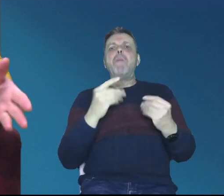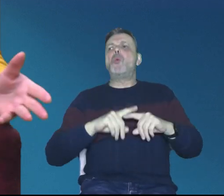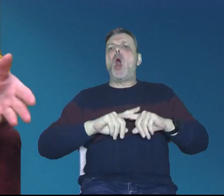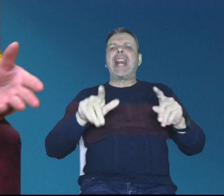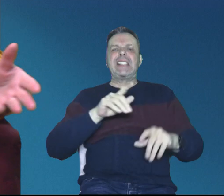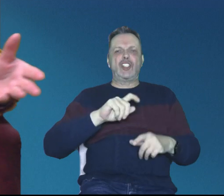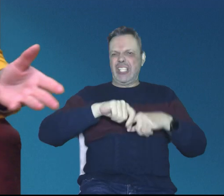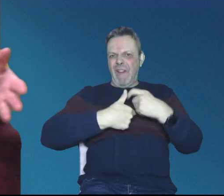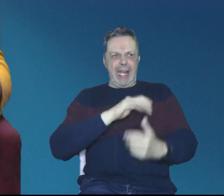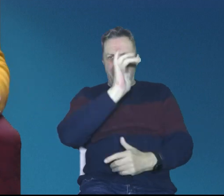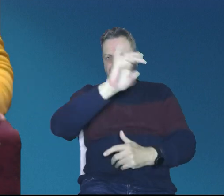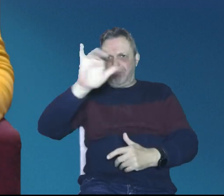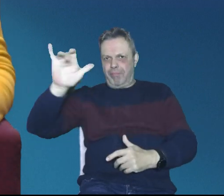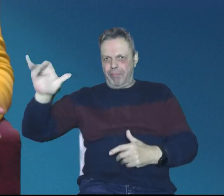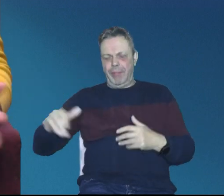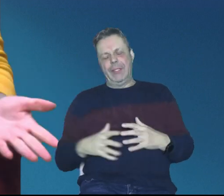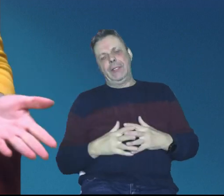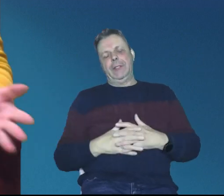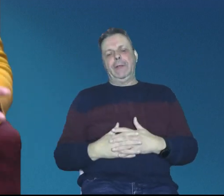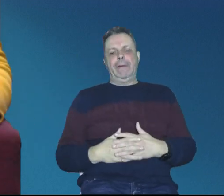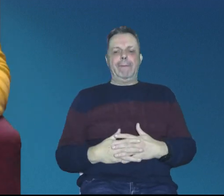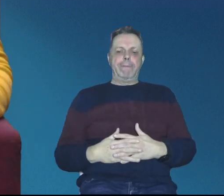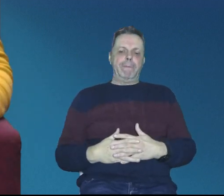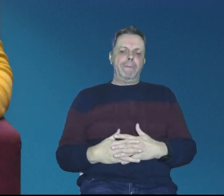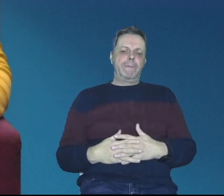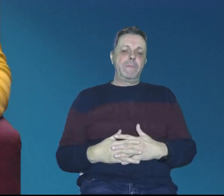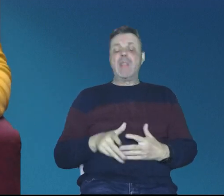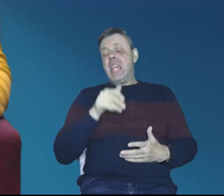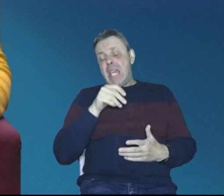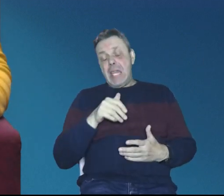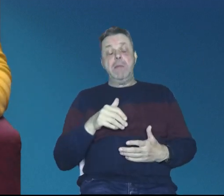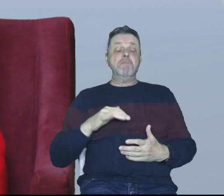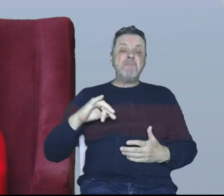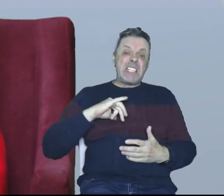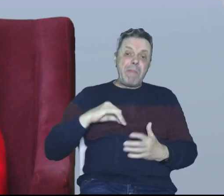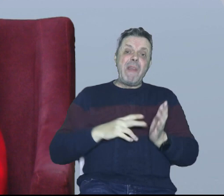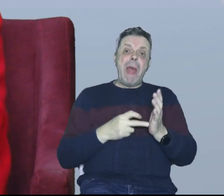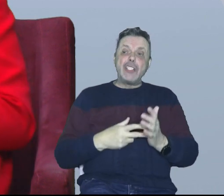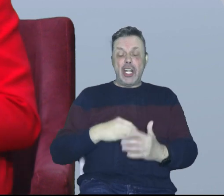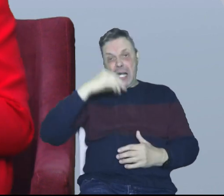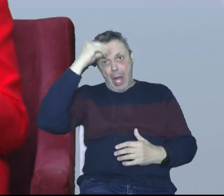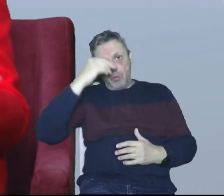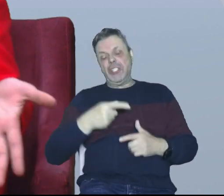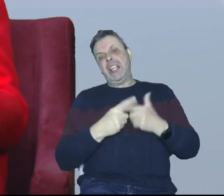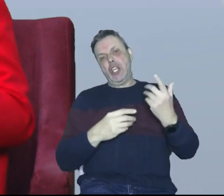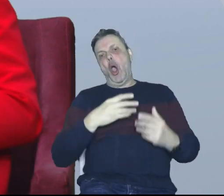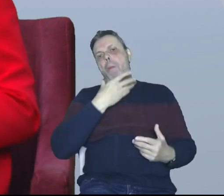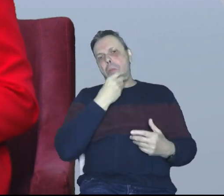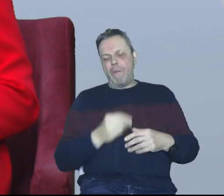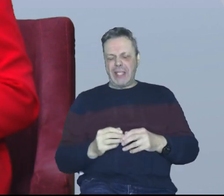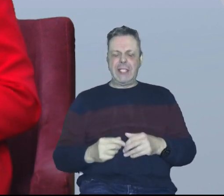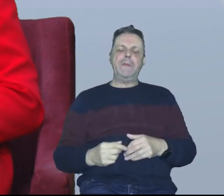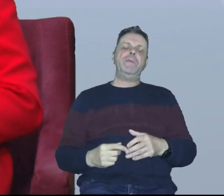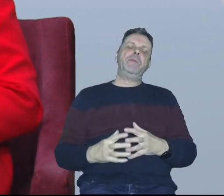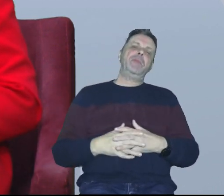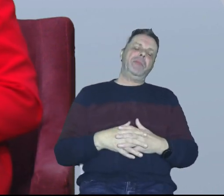žele pogledati puno različitih stvari dok borave u Zagrebu. Na jedan zanimljiv način se educirate. Zapravo imamo jednu divnu povijest i